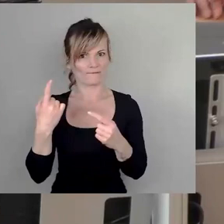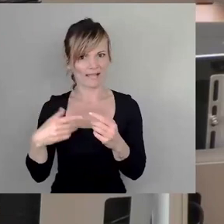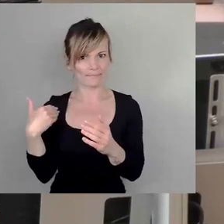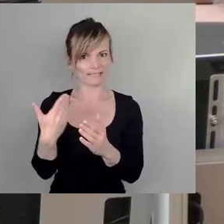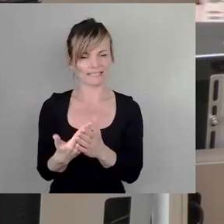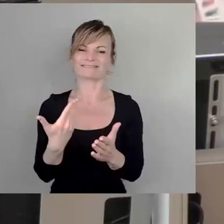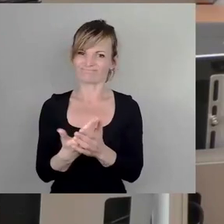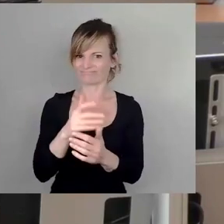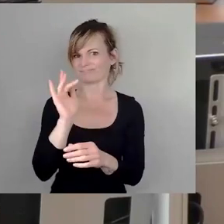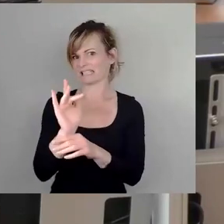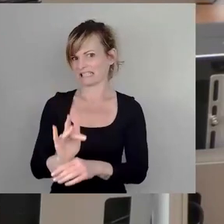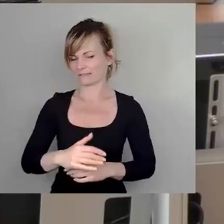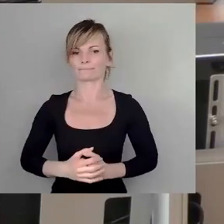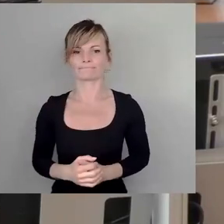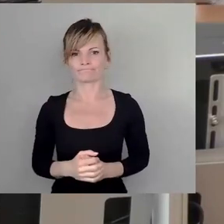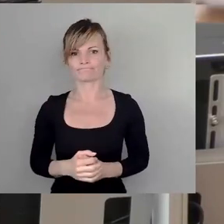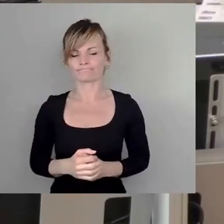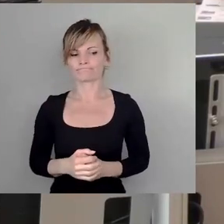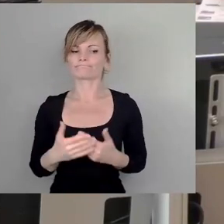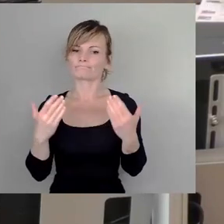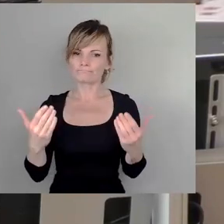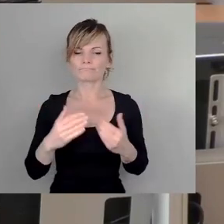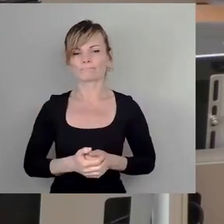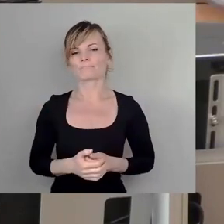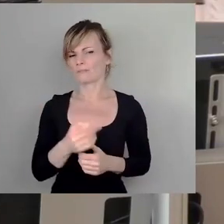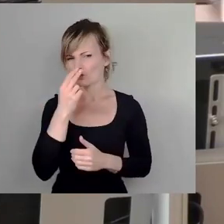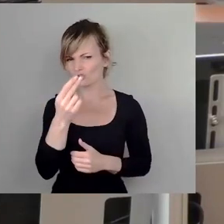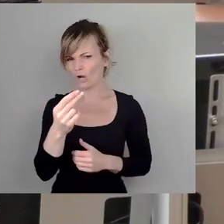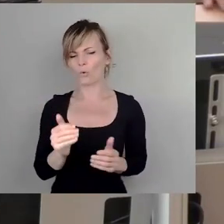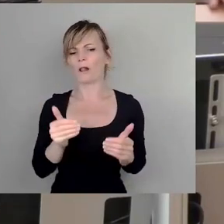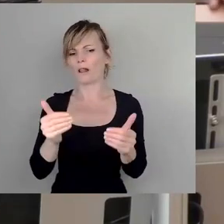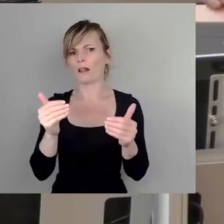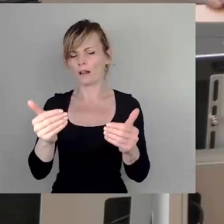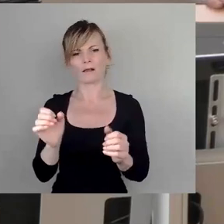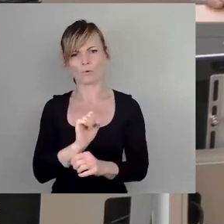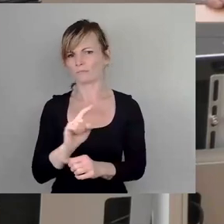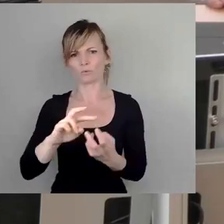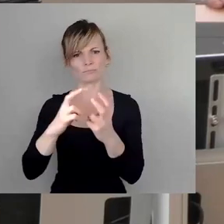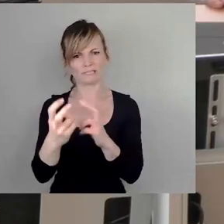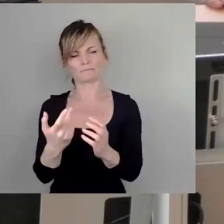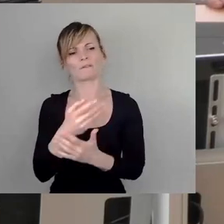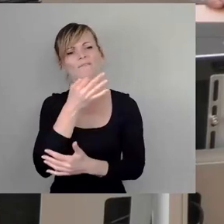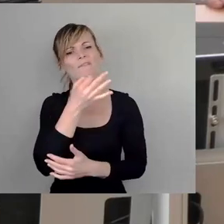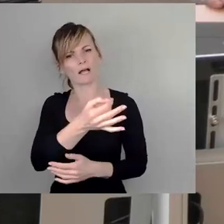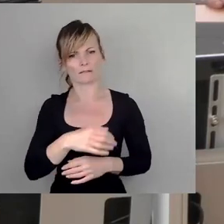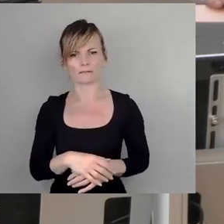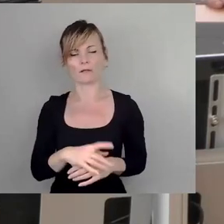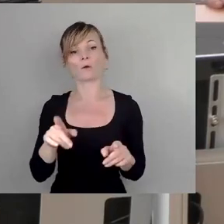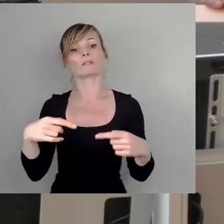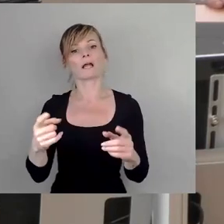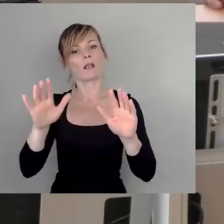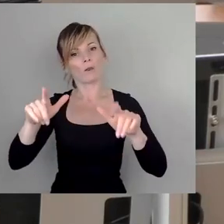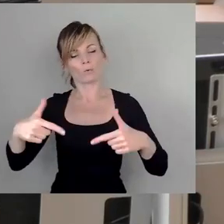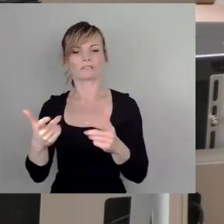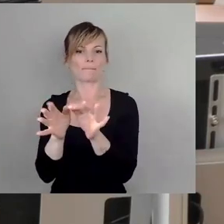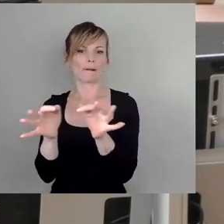Allerdings gilt es hierbei, zunächst nach den Ursachen für diese Verzögerung zu fragen, bevor man entsprechende Maßnahmen ergreift. Sollten die